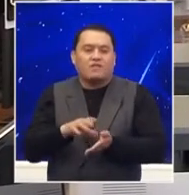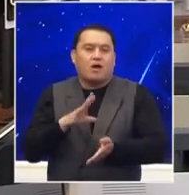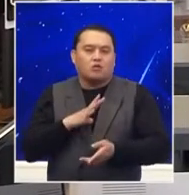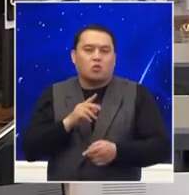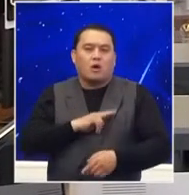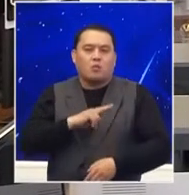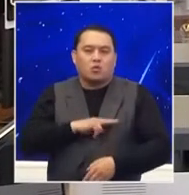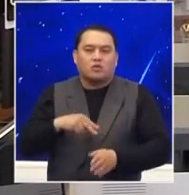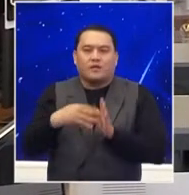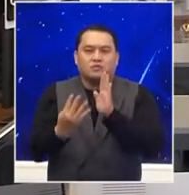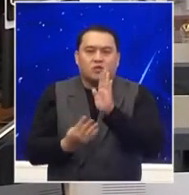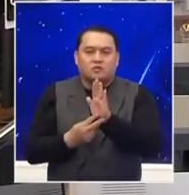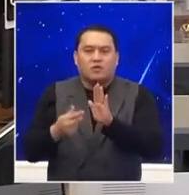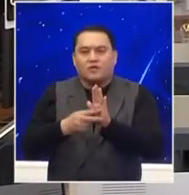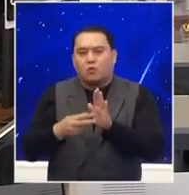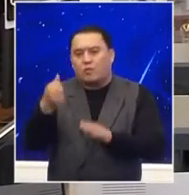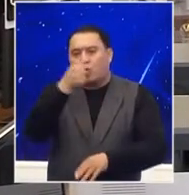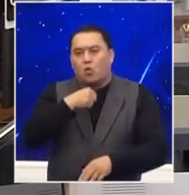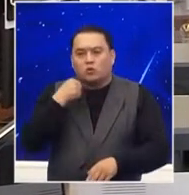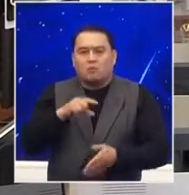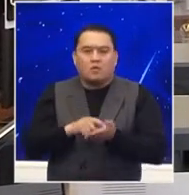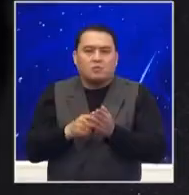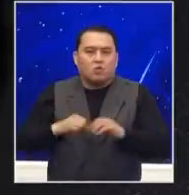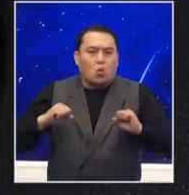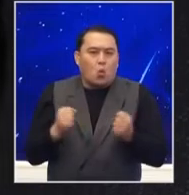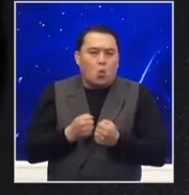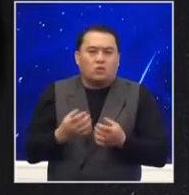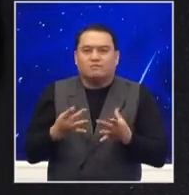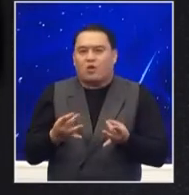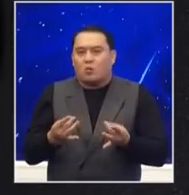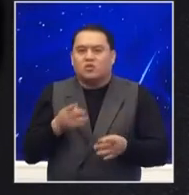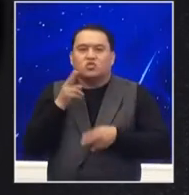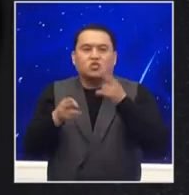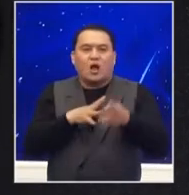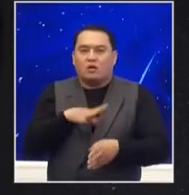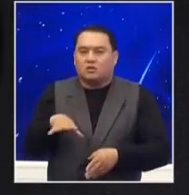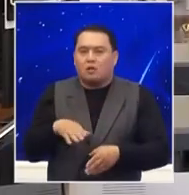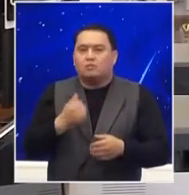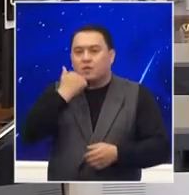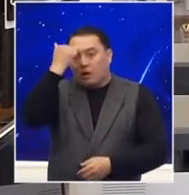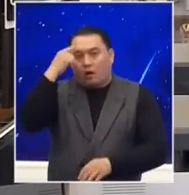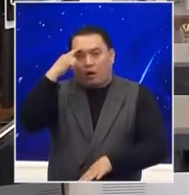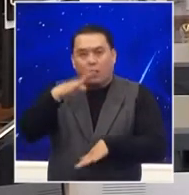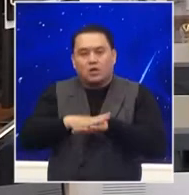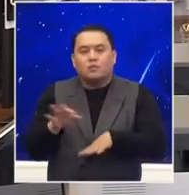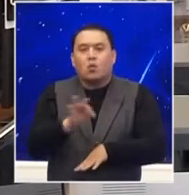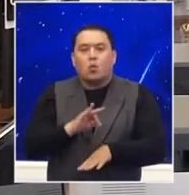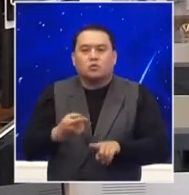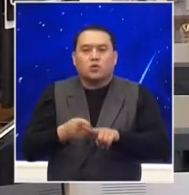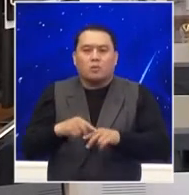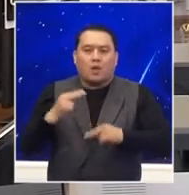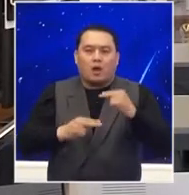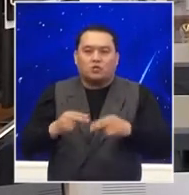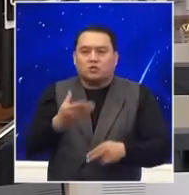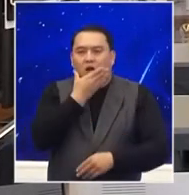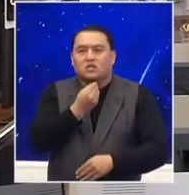которое работает с 2008 года. В помещениях было прохладно, сырость, но мы не жаловались. Хотим поблагодарить Акима области и района за то, что построили